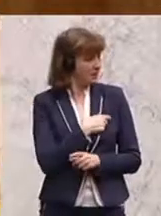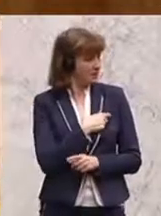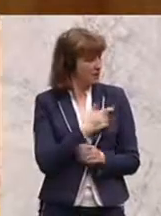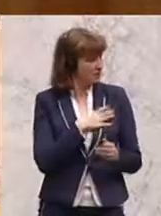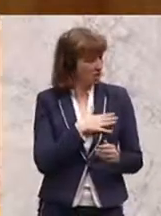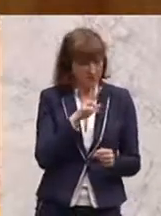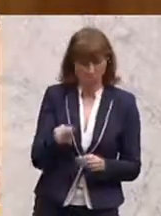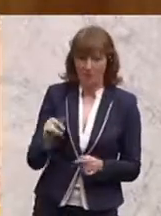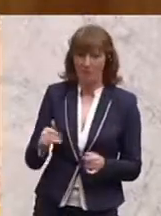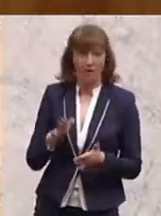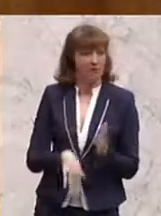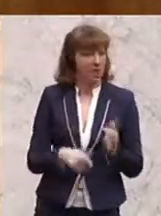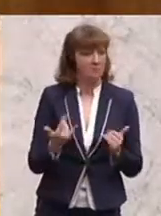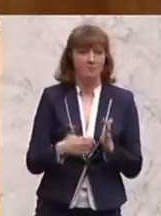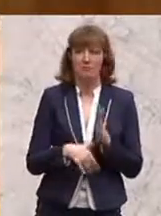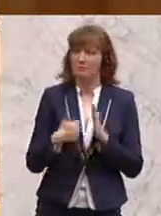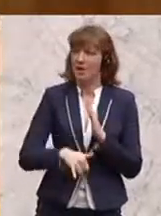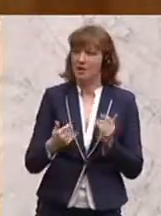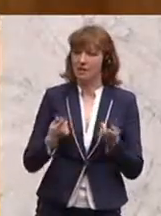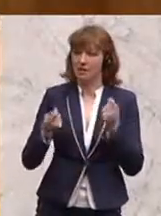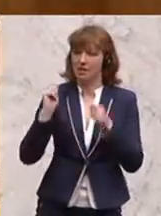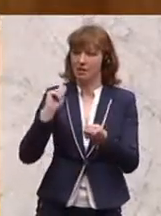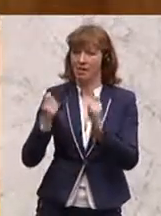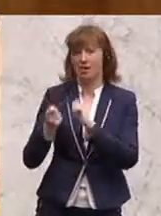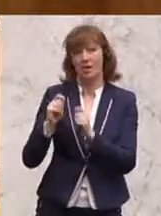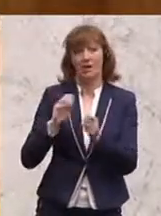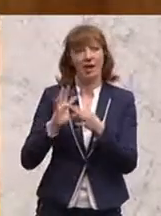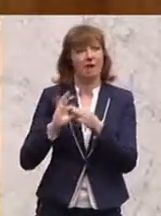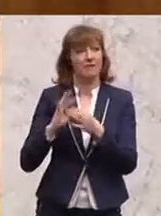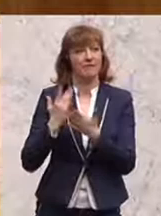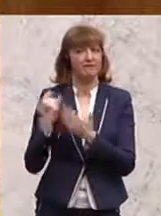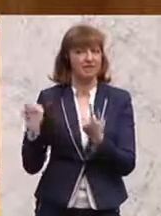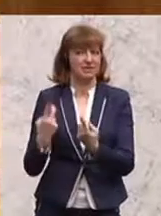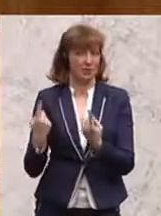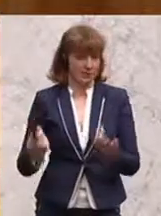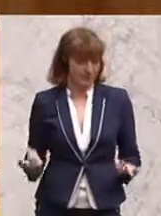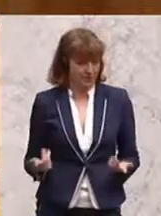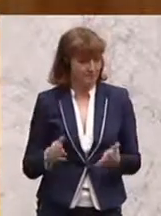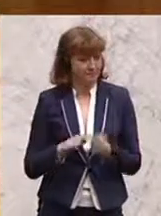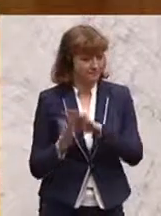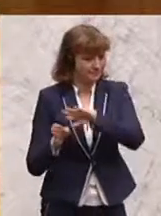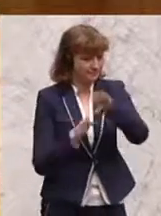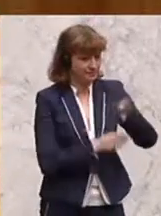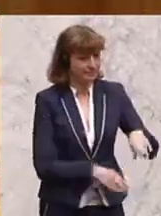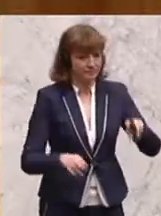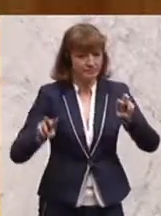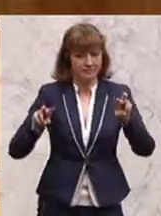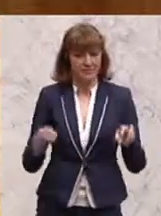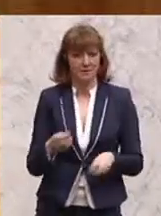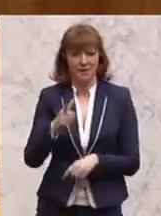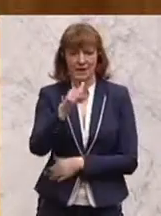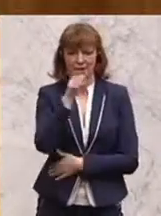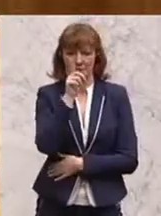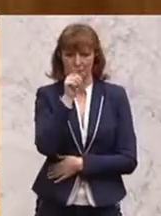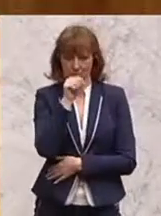dreht sich's nur, je nachdem, wie sich die Großwetterlage ändert. Und dann noch eines zur Polizei. Und dem, was hier